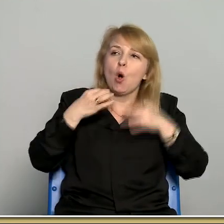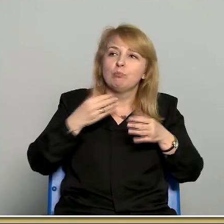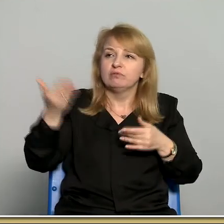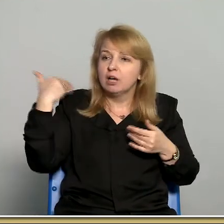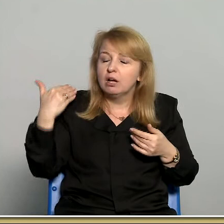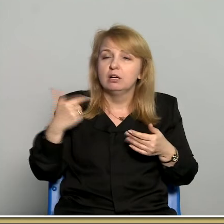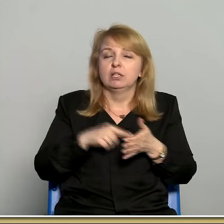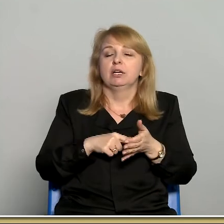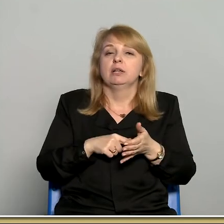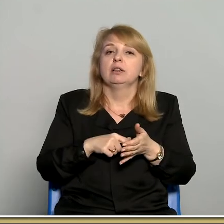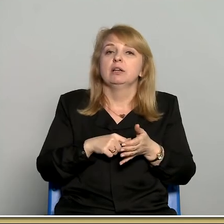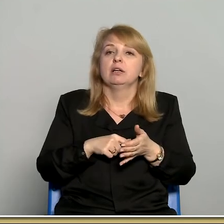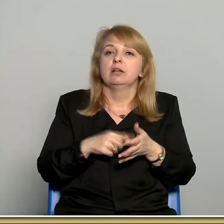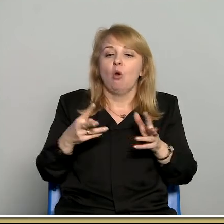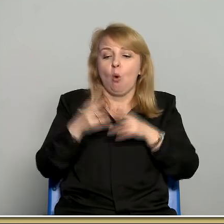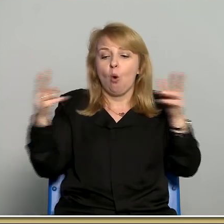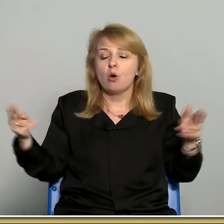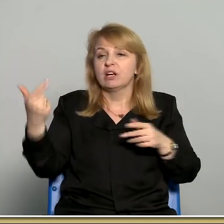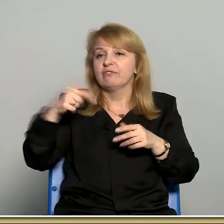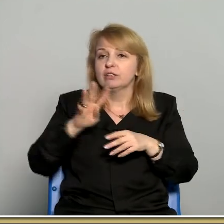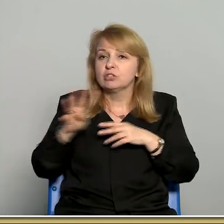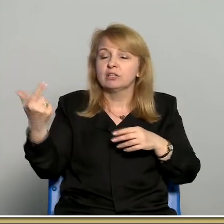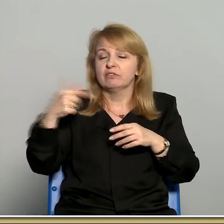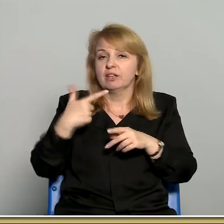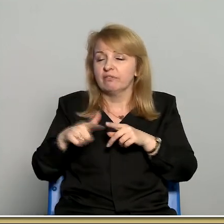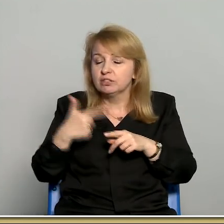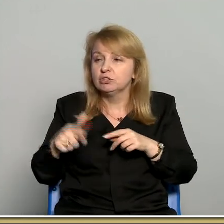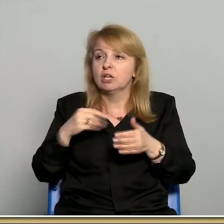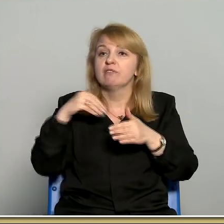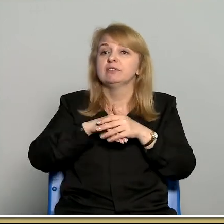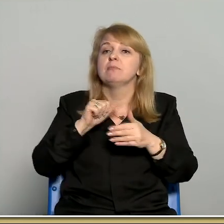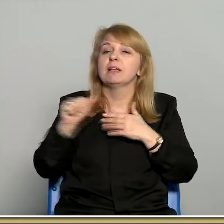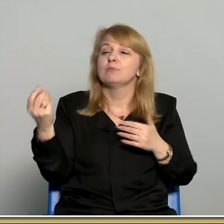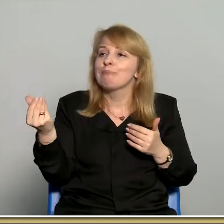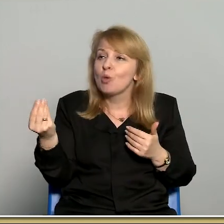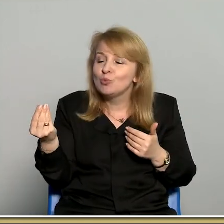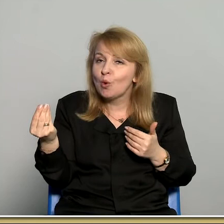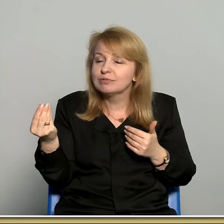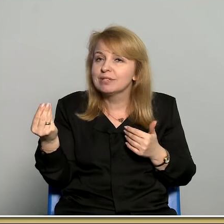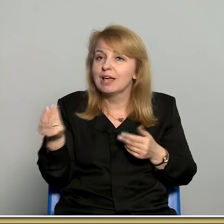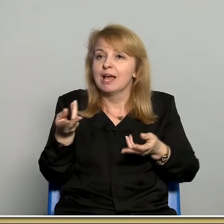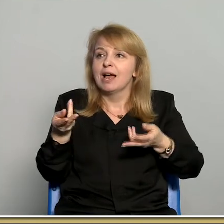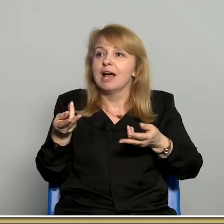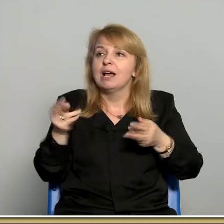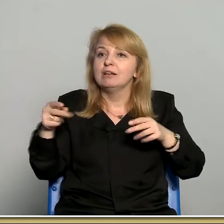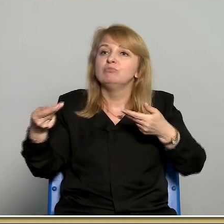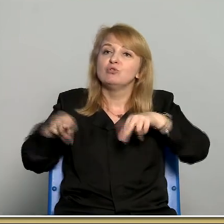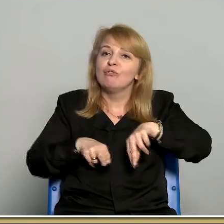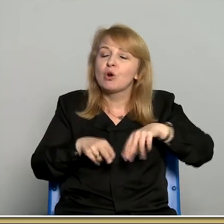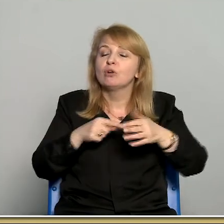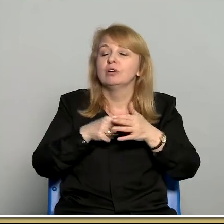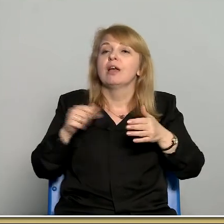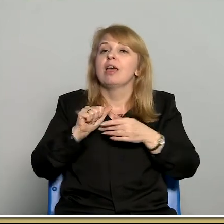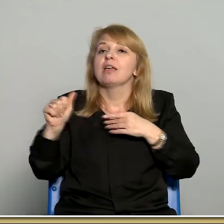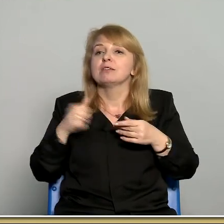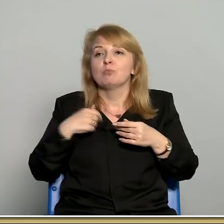że okres 2014-2020 to będą przede wszystkim środki zwrotne, nawiązuje do tego,